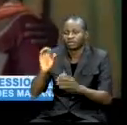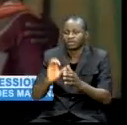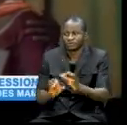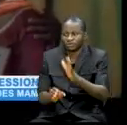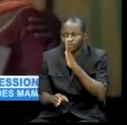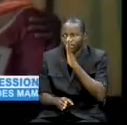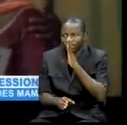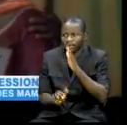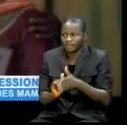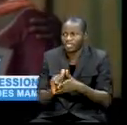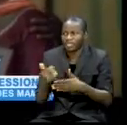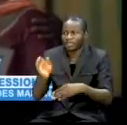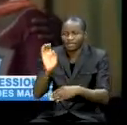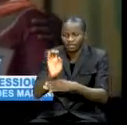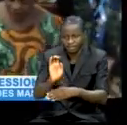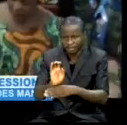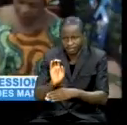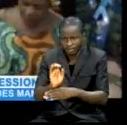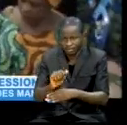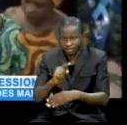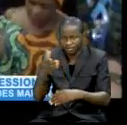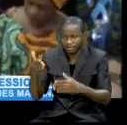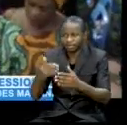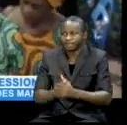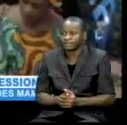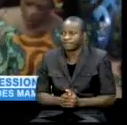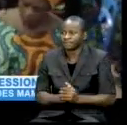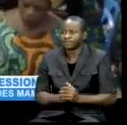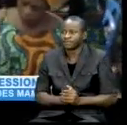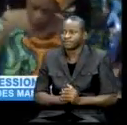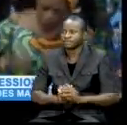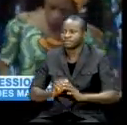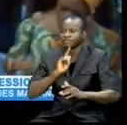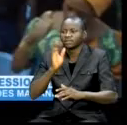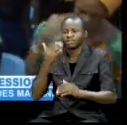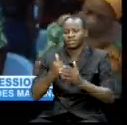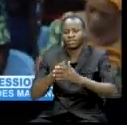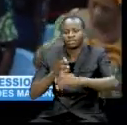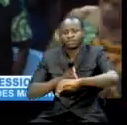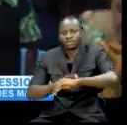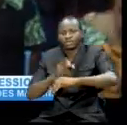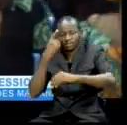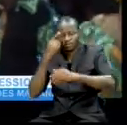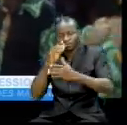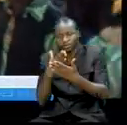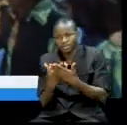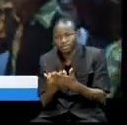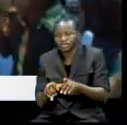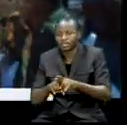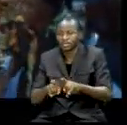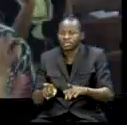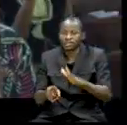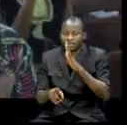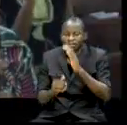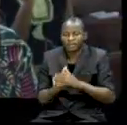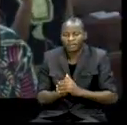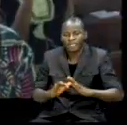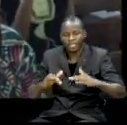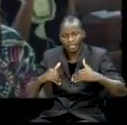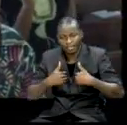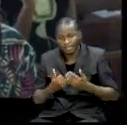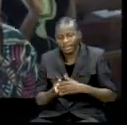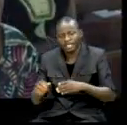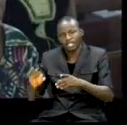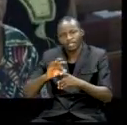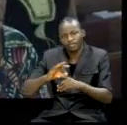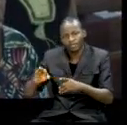semaine à l'église ministère d'intercession Péniel de Lubumbashi était une opportunité pour certaines d'entre elles de subir une formation